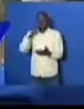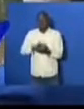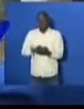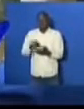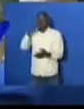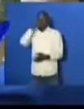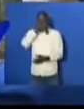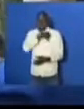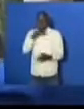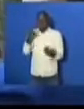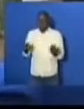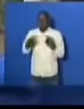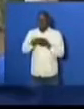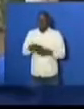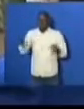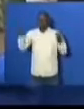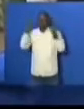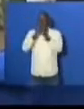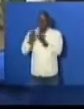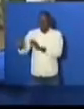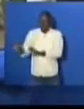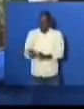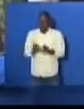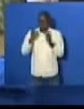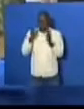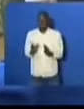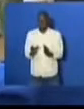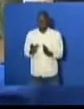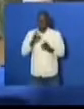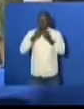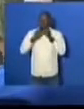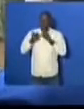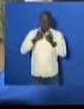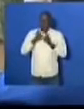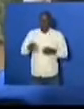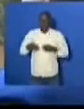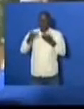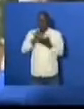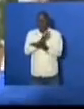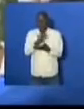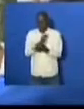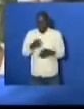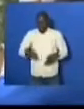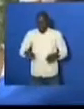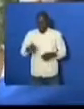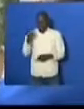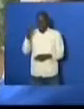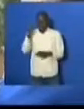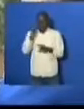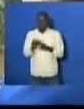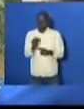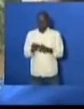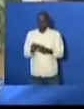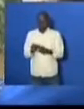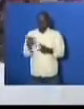l'intérêt aujourd'hui sedrine et les ans l'ensemble des acteurs qu'on puisse se parler qu'on puisse donner une feuille de route en amont consulte fixe